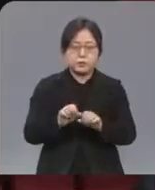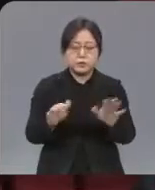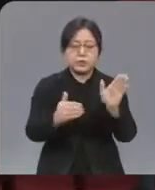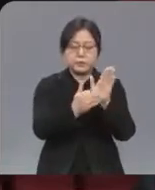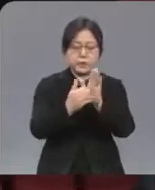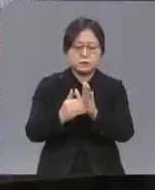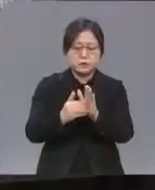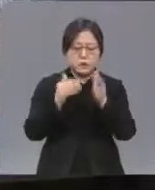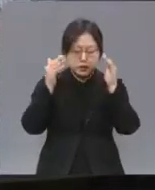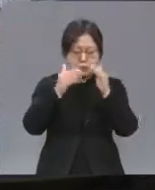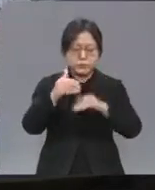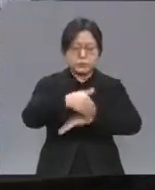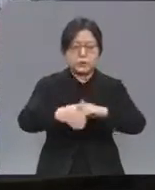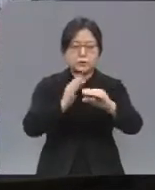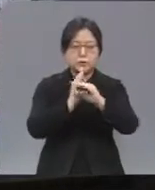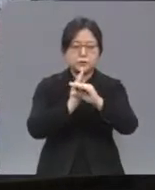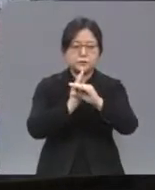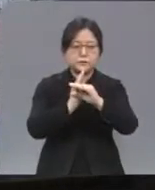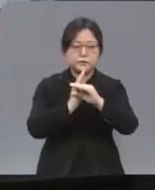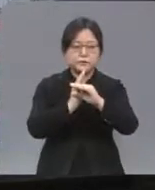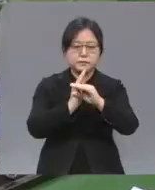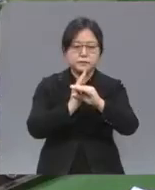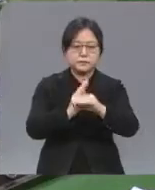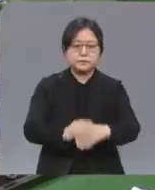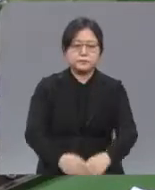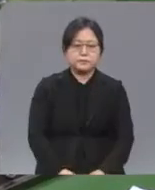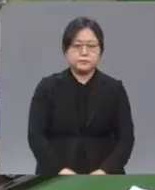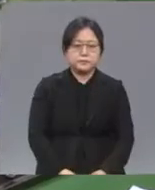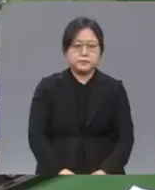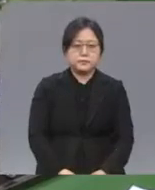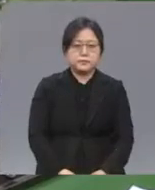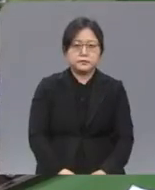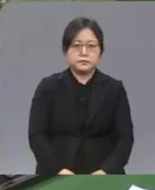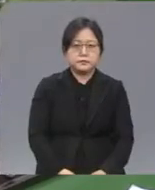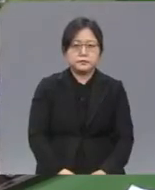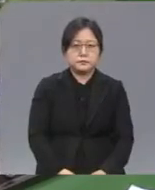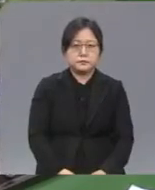차단에 주력하기로 했습니다. 지금까지 단신 브리핑이었습니다.